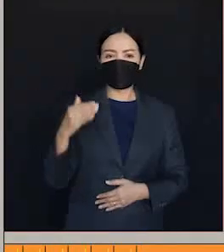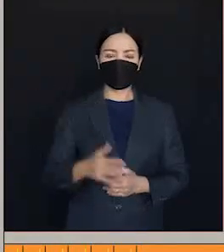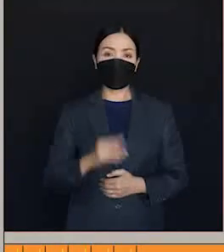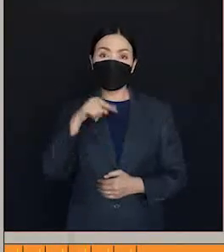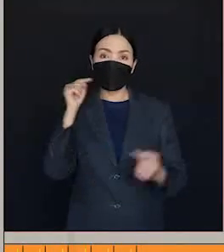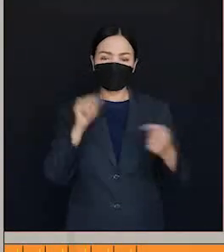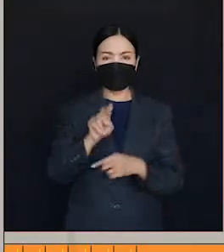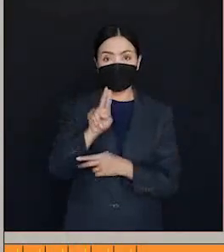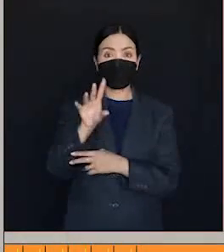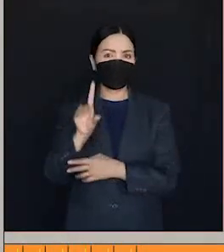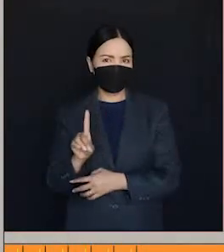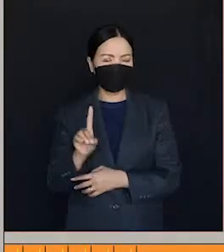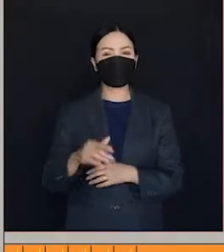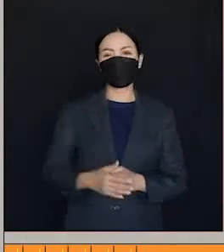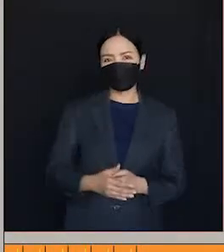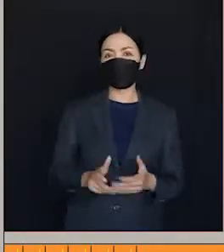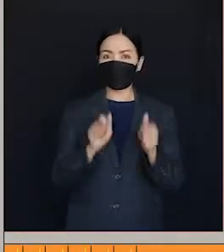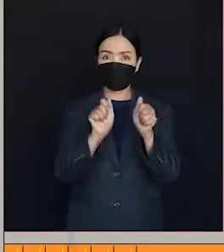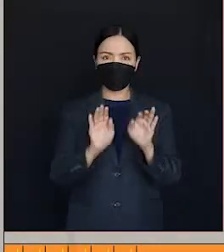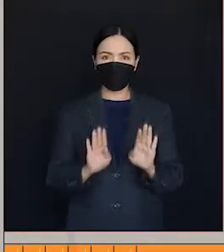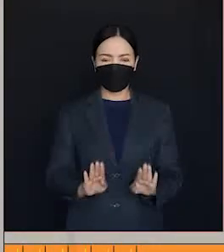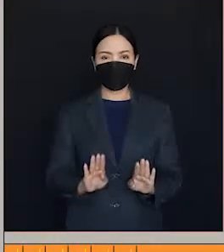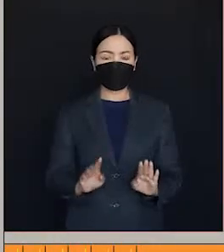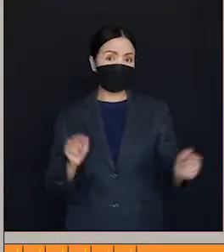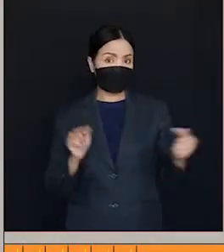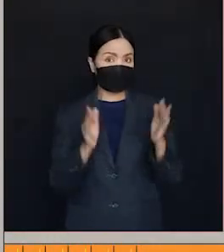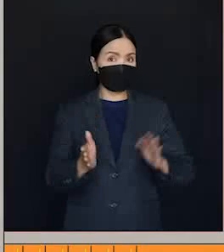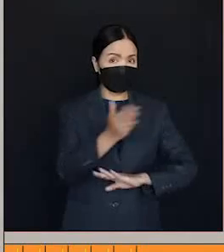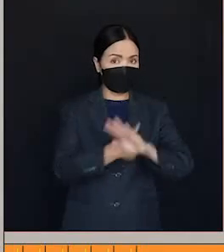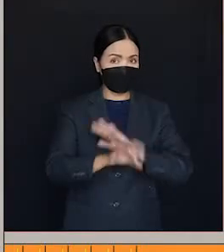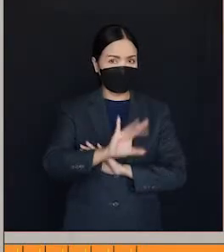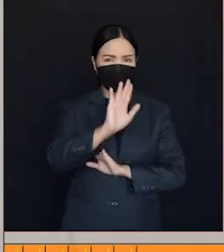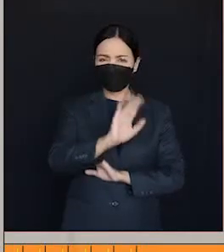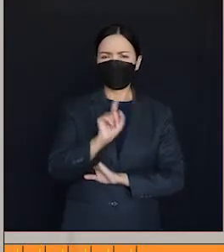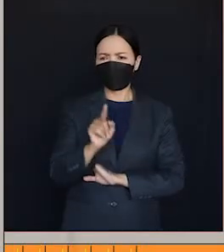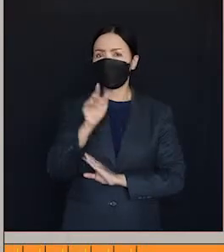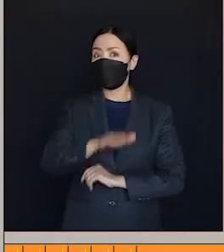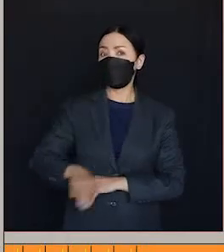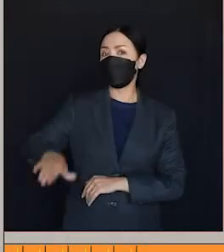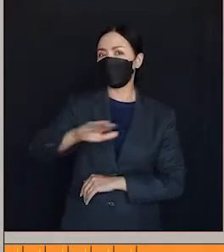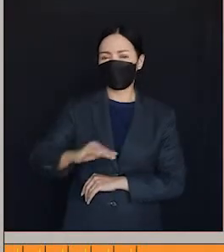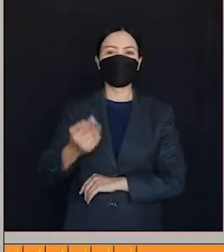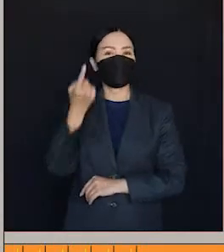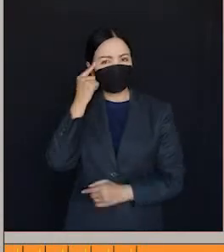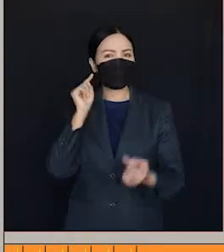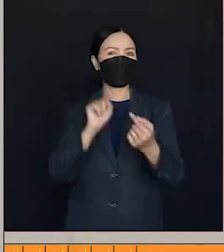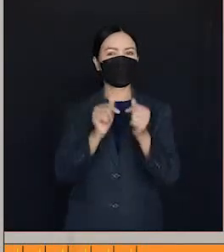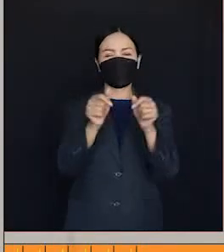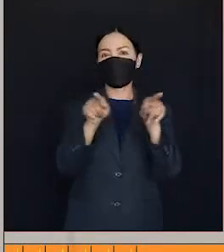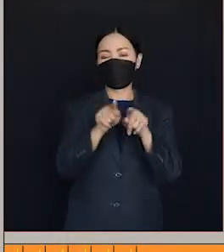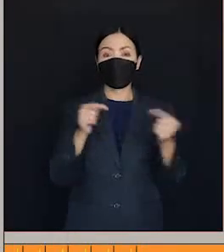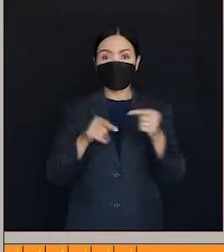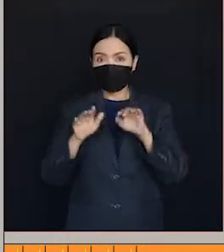งเรื่องของ Universal Design นะคะก็เป็นการออกแบบไม่ใช่สำหรับแค่คนพิการเท่านั้นนะคะแต่ยังรวมถึงทุกคนจริงๆค่ะไม่ว่าจะ